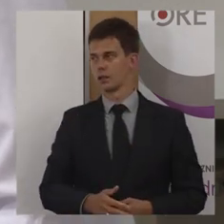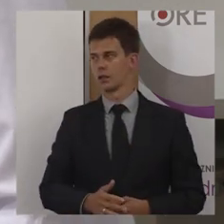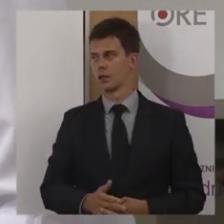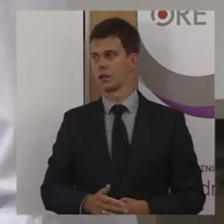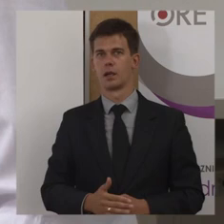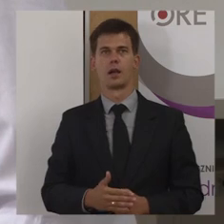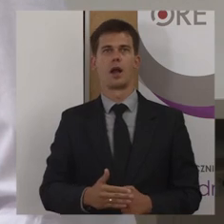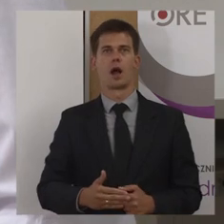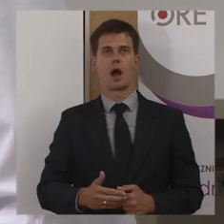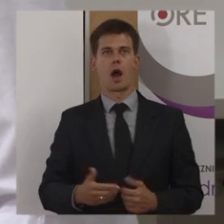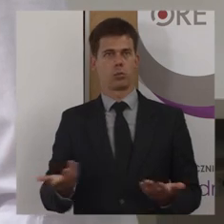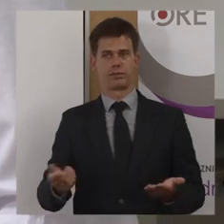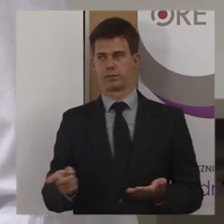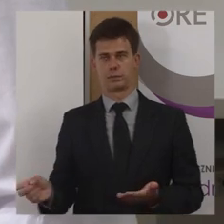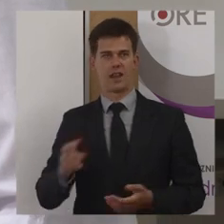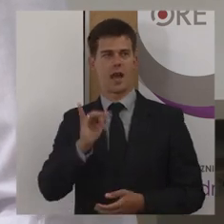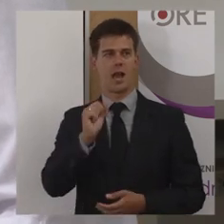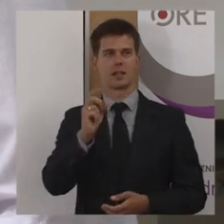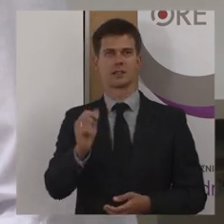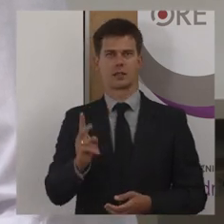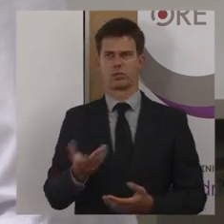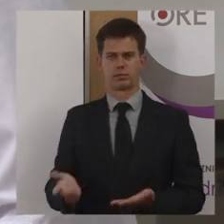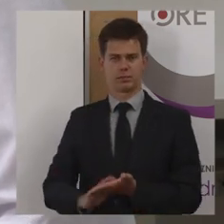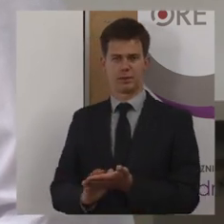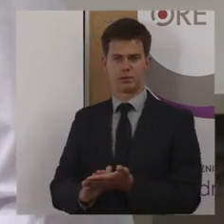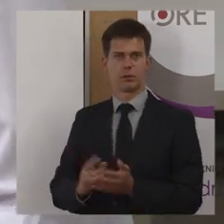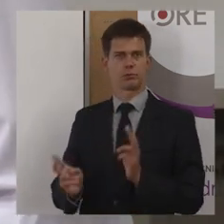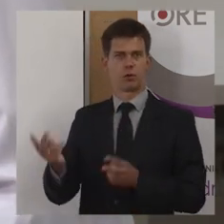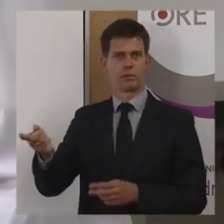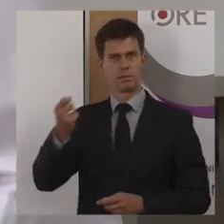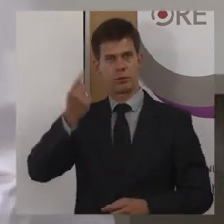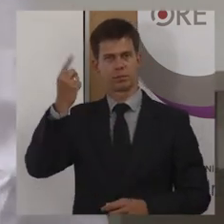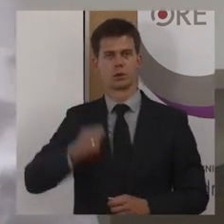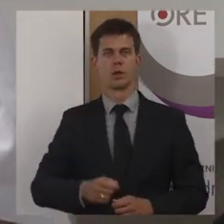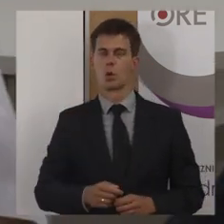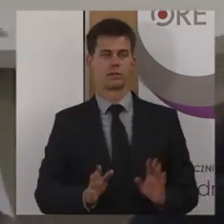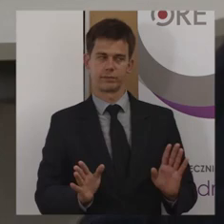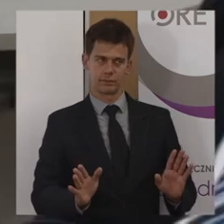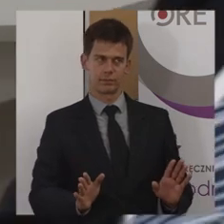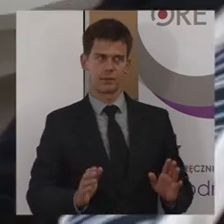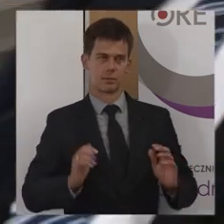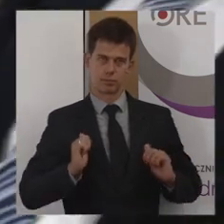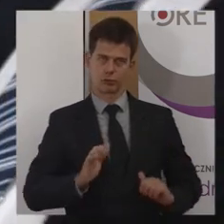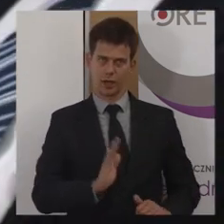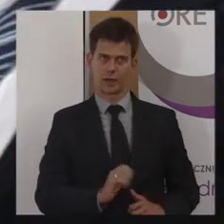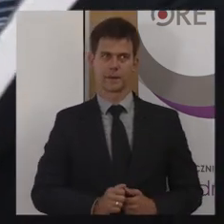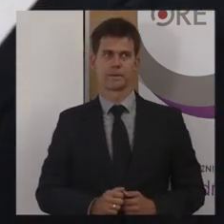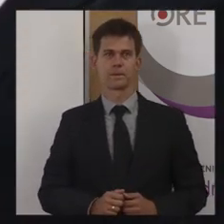znalazłeś? Ja nie znalazłem. Ale ja nic nie znalazłem. Ja tezę znalazłem z własnego doświadczenia, Jacku. Dlatego, że tego się nie da wdrożyć.